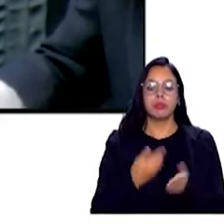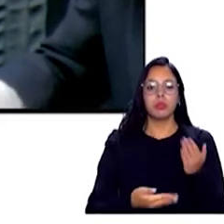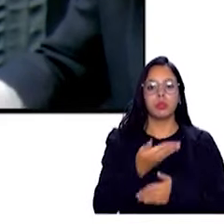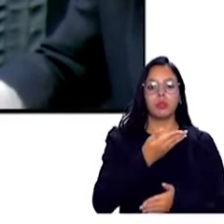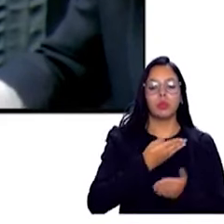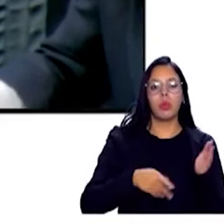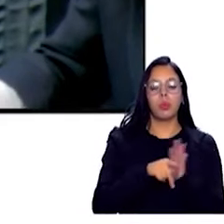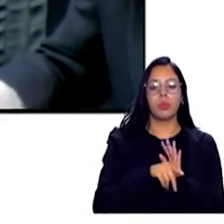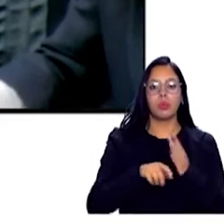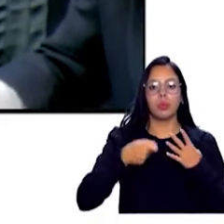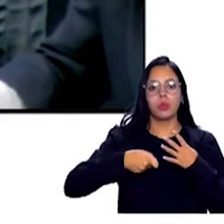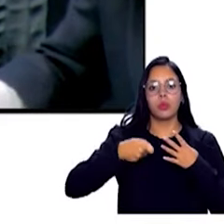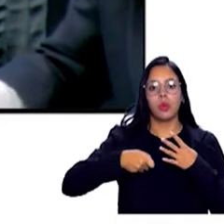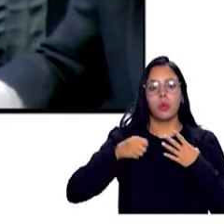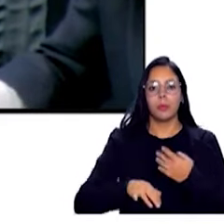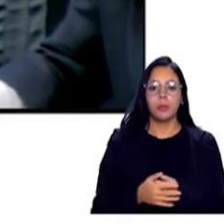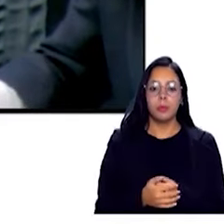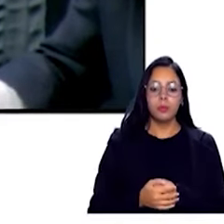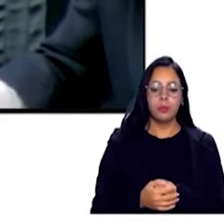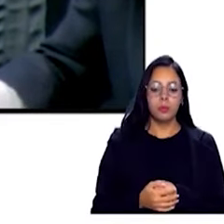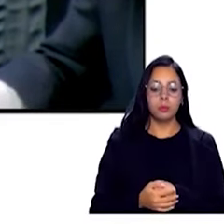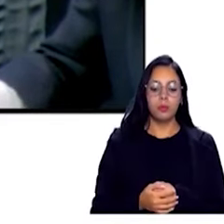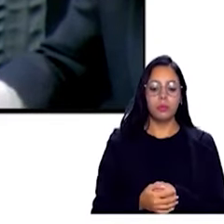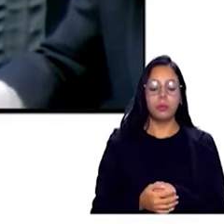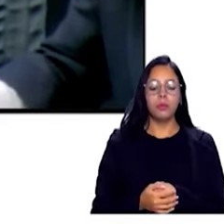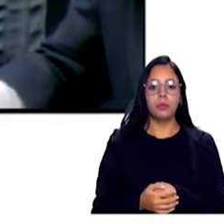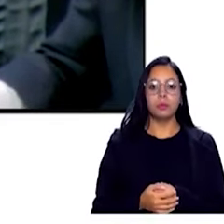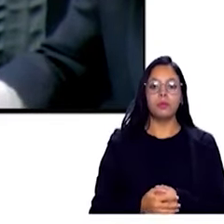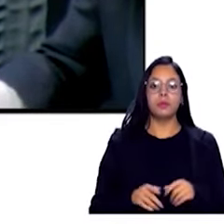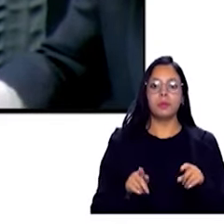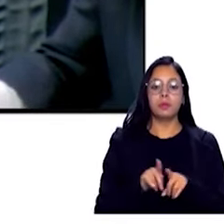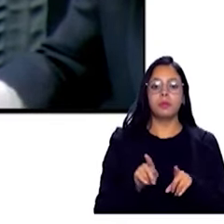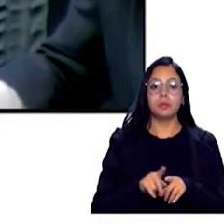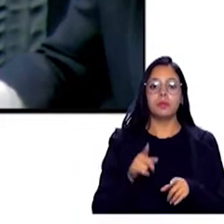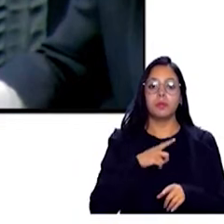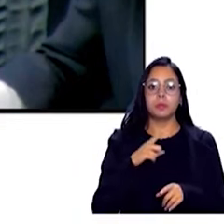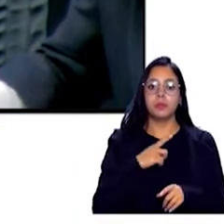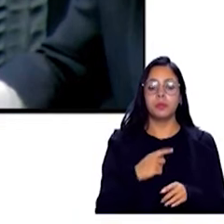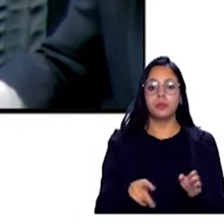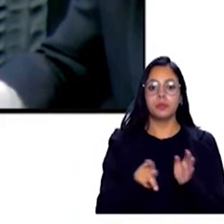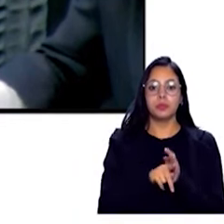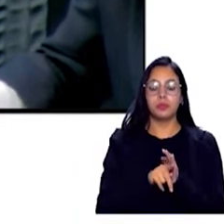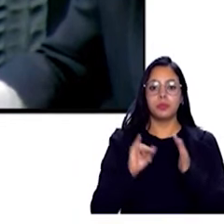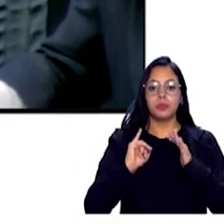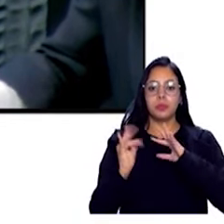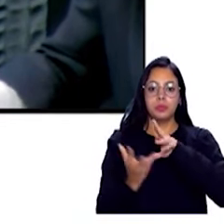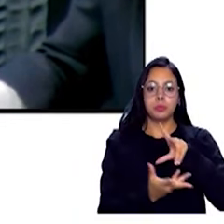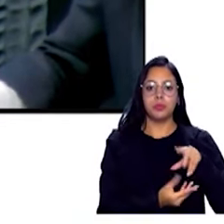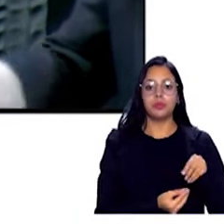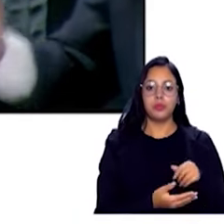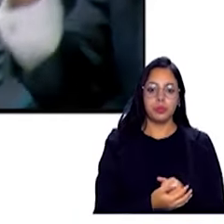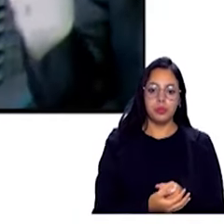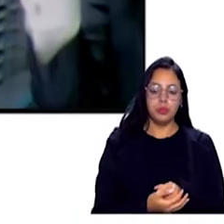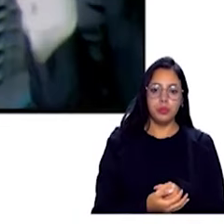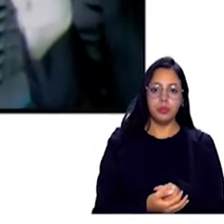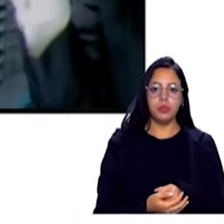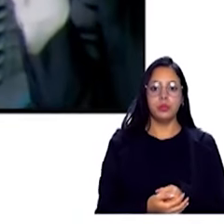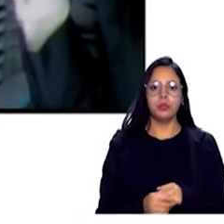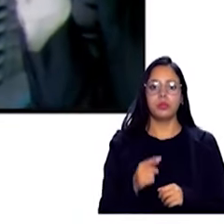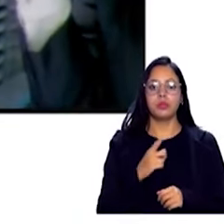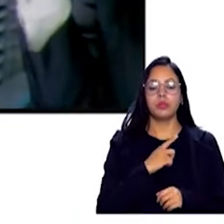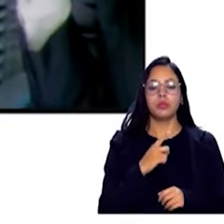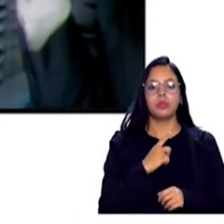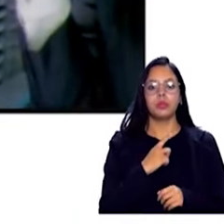internes ET d'autres juridictions supranational c'est TRS important de avoir bien conscience